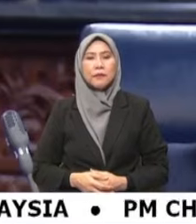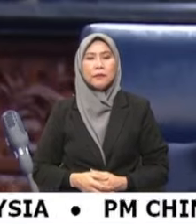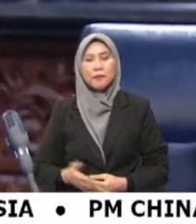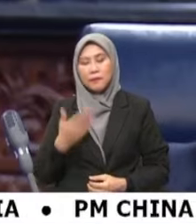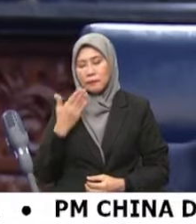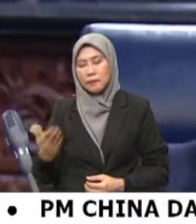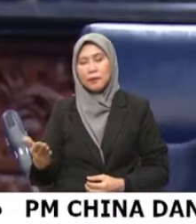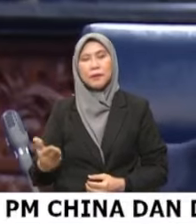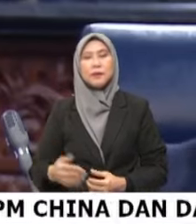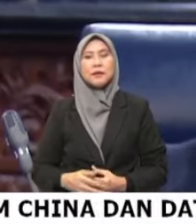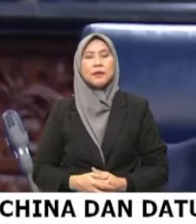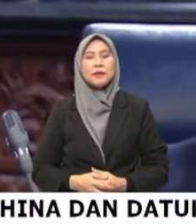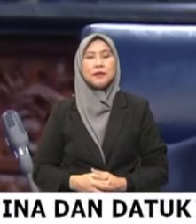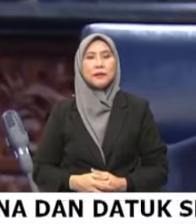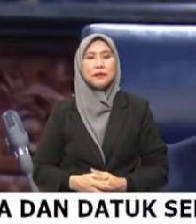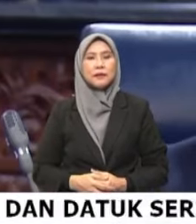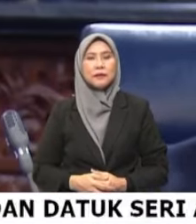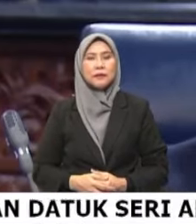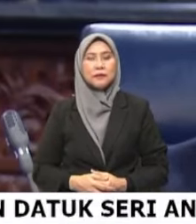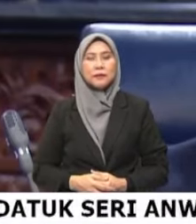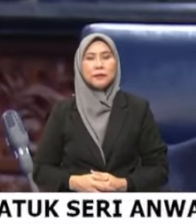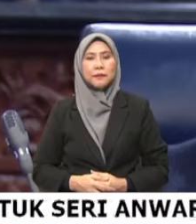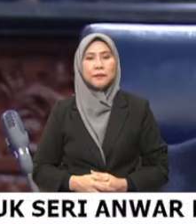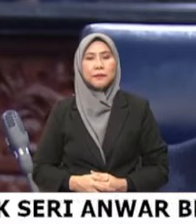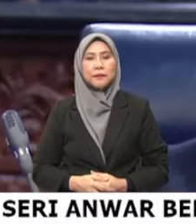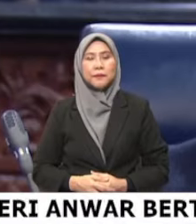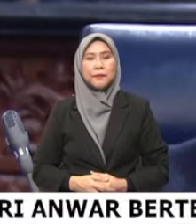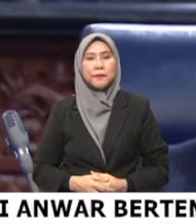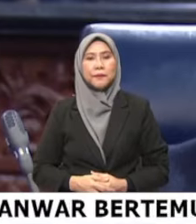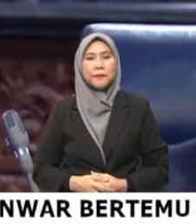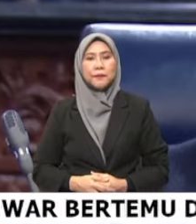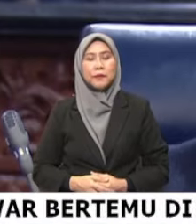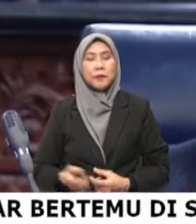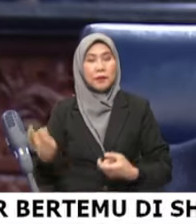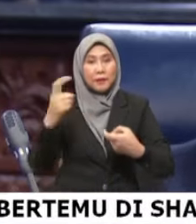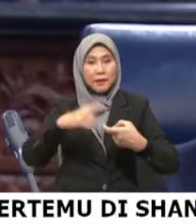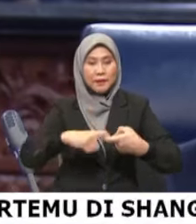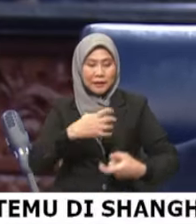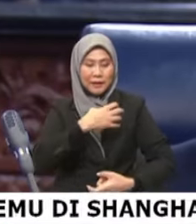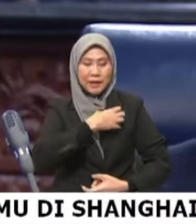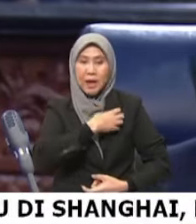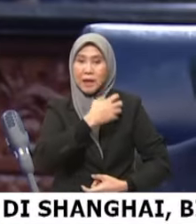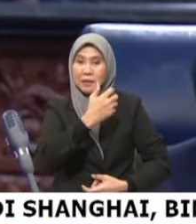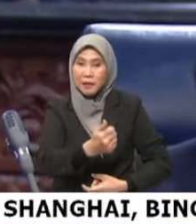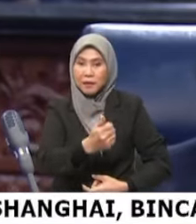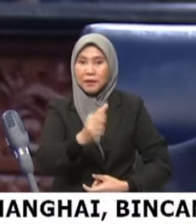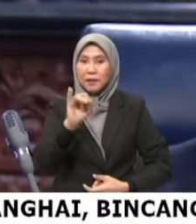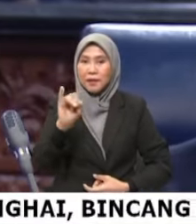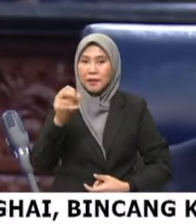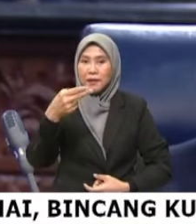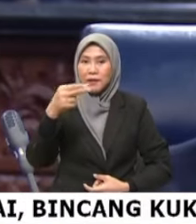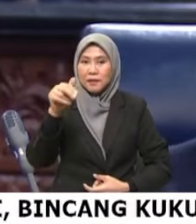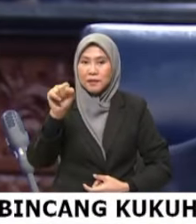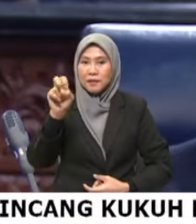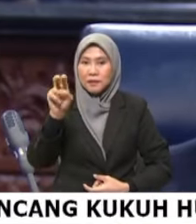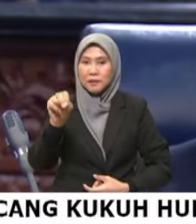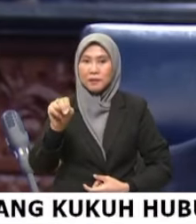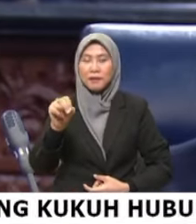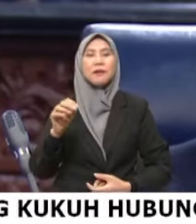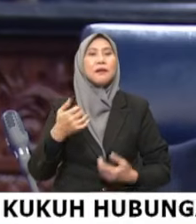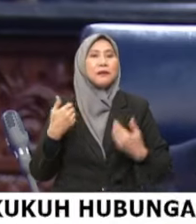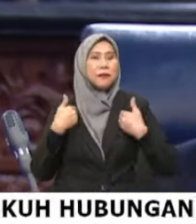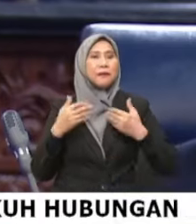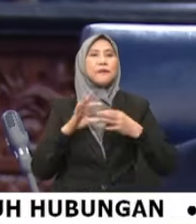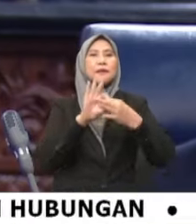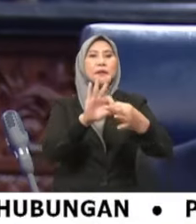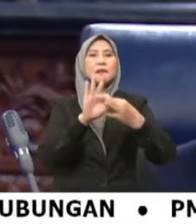Terima kasih, ya, di atas soalan. Saya berkenaan dengan Ehsan ni, kita ialah kerjasama dengan apa tu orang